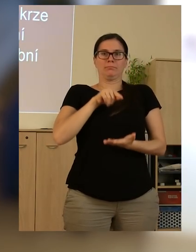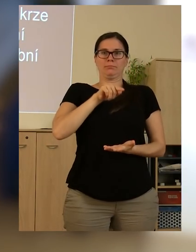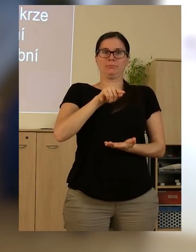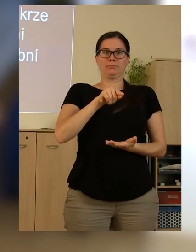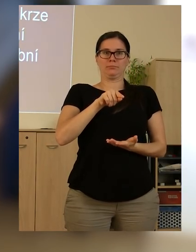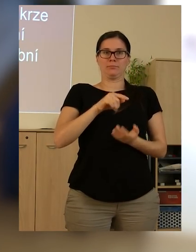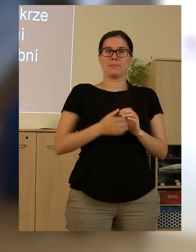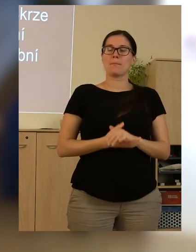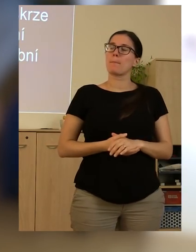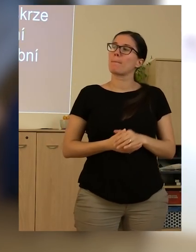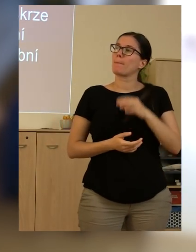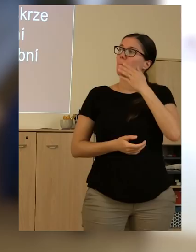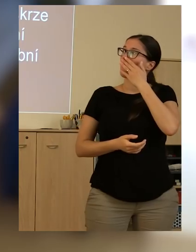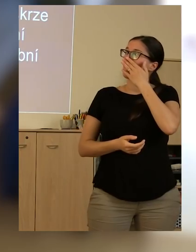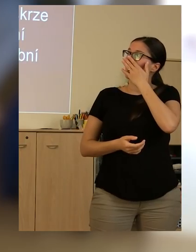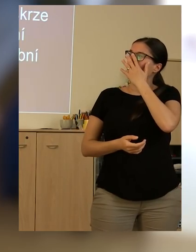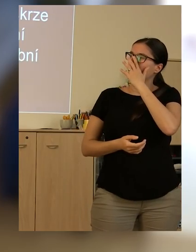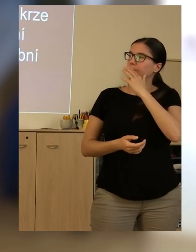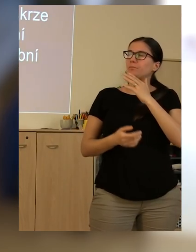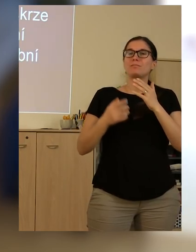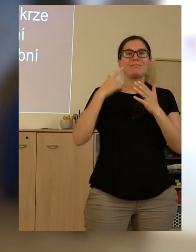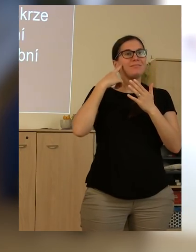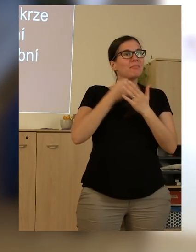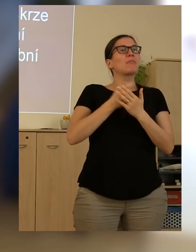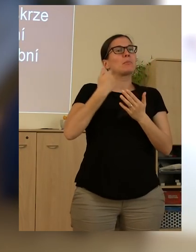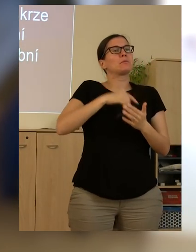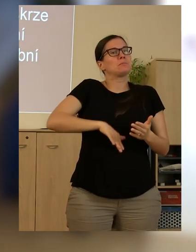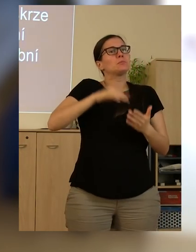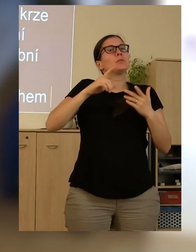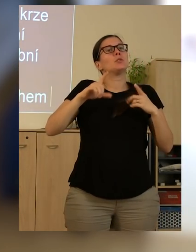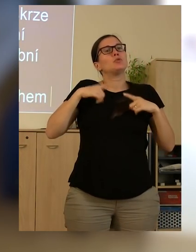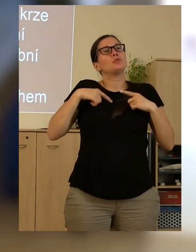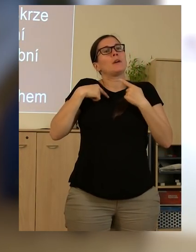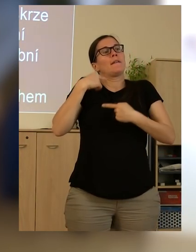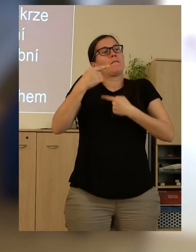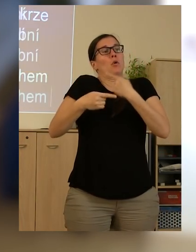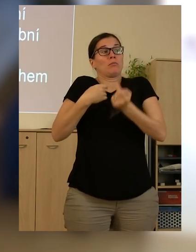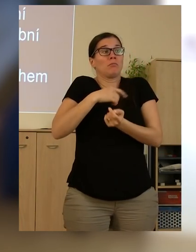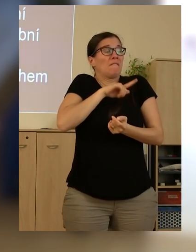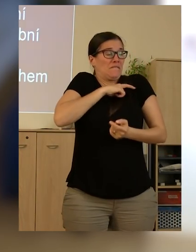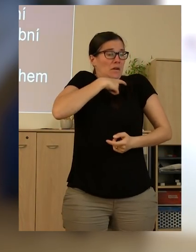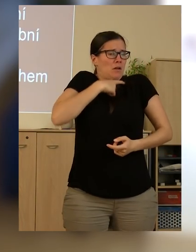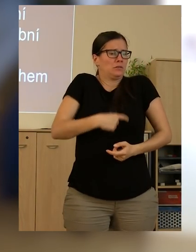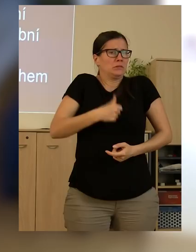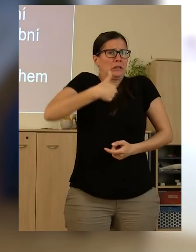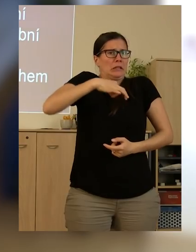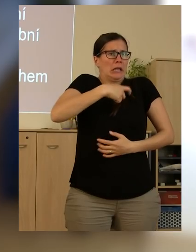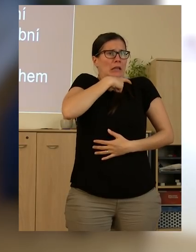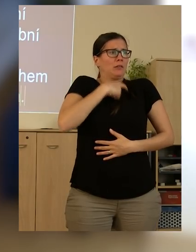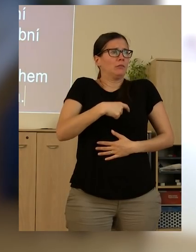Tedy to, co jsem nabral během svého individuálního života.